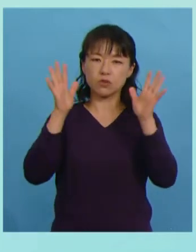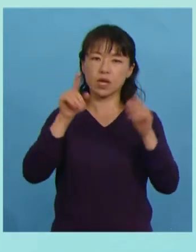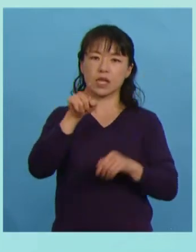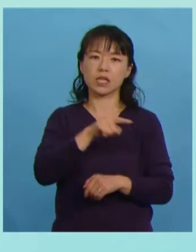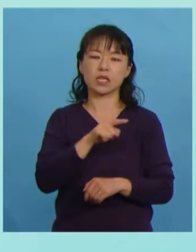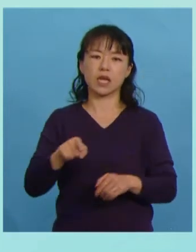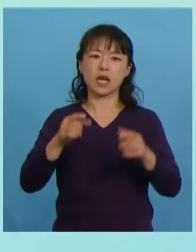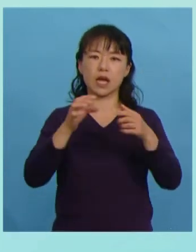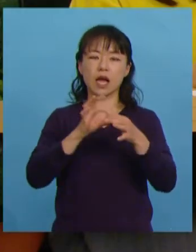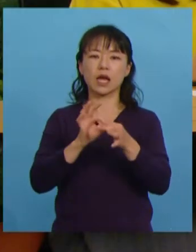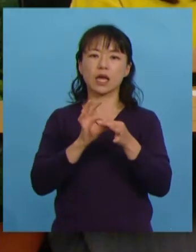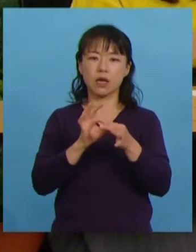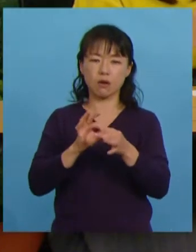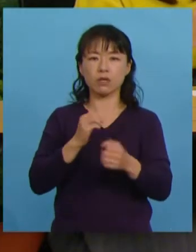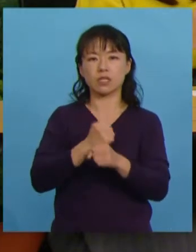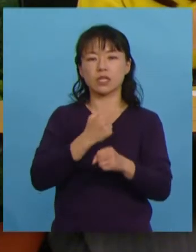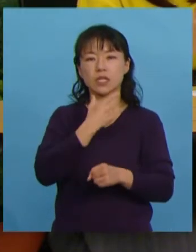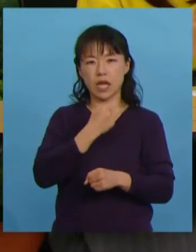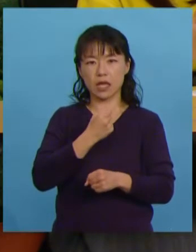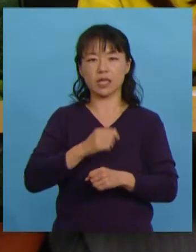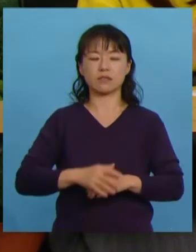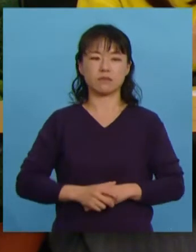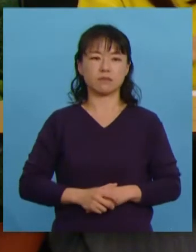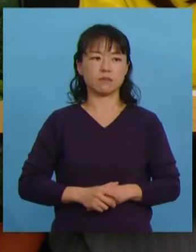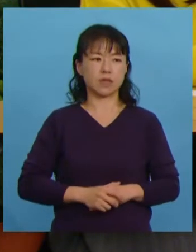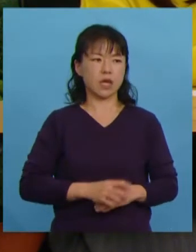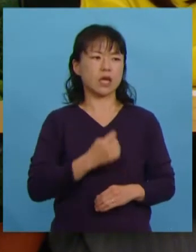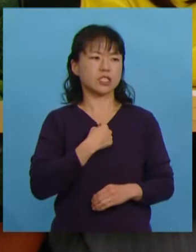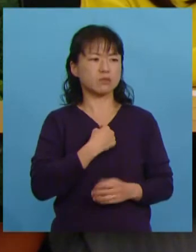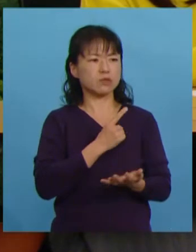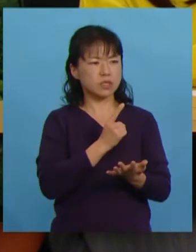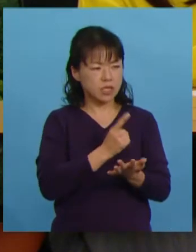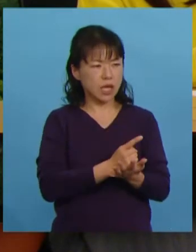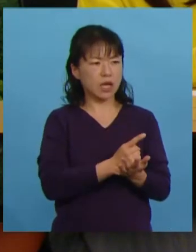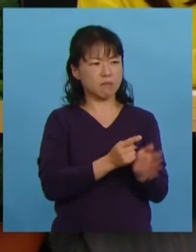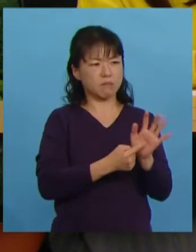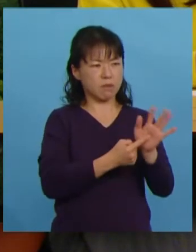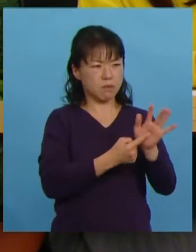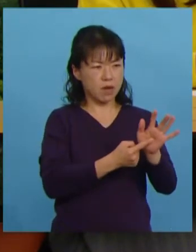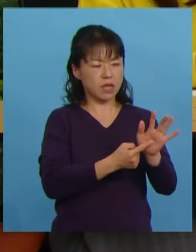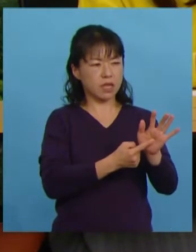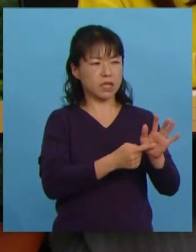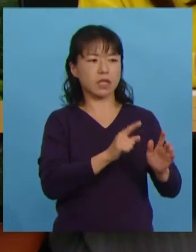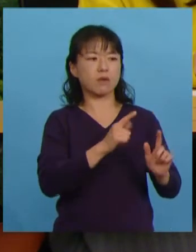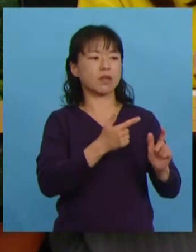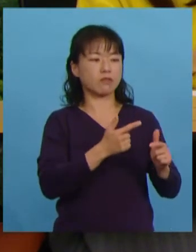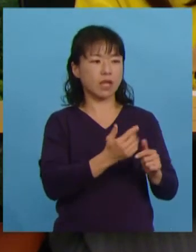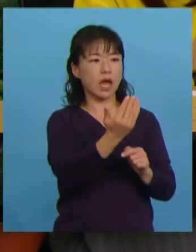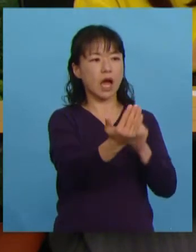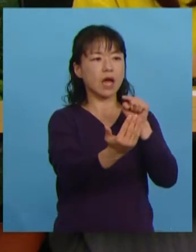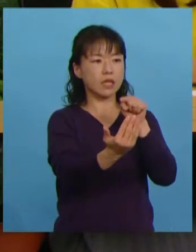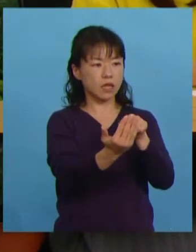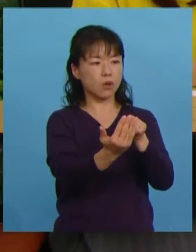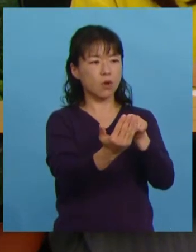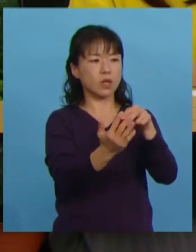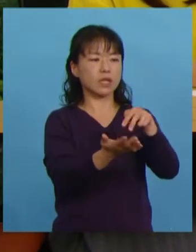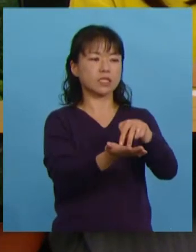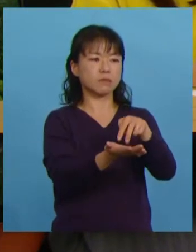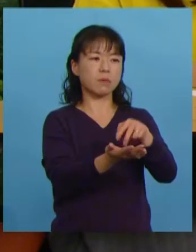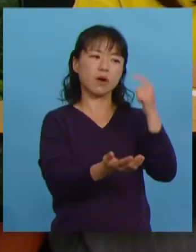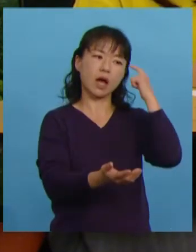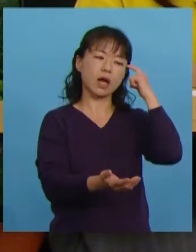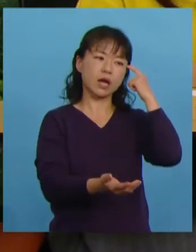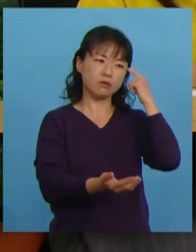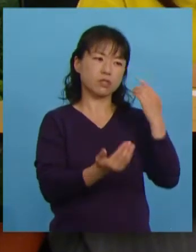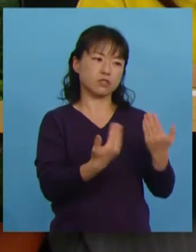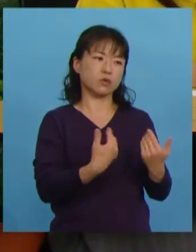ていきたいものです。 なるほど。こう自分が自分がではなく相手の立場にしっかり立って考えることが重要だということなんですね。